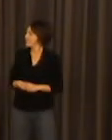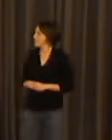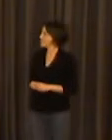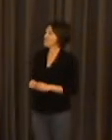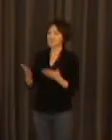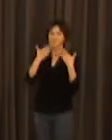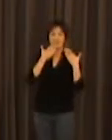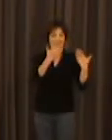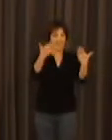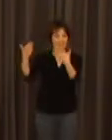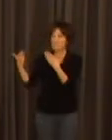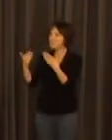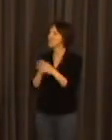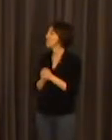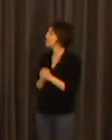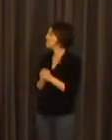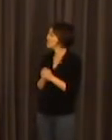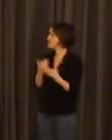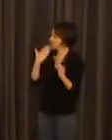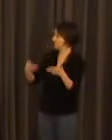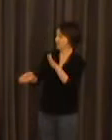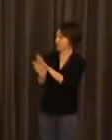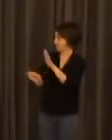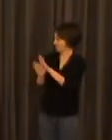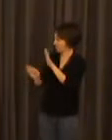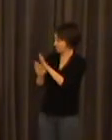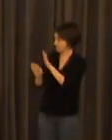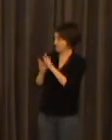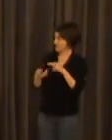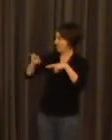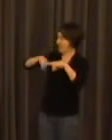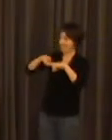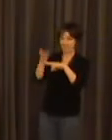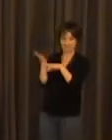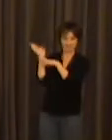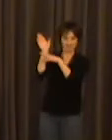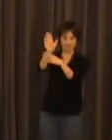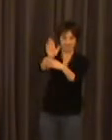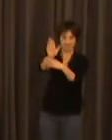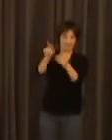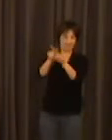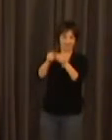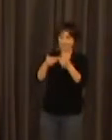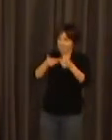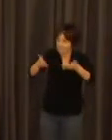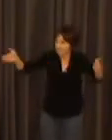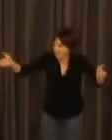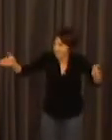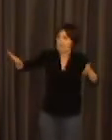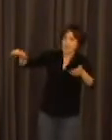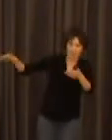Moltes gràcies. Continuem aquest acte de presentació, d'inauguració, de